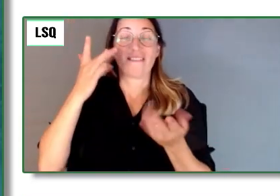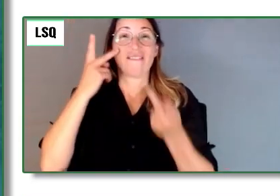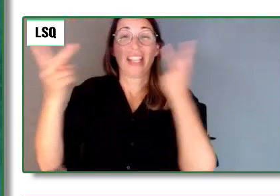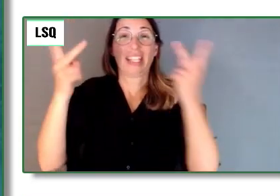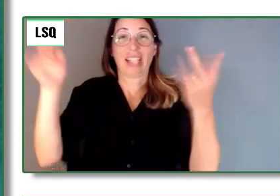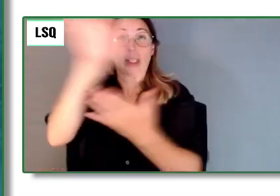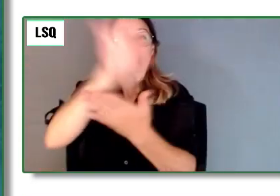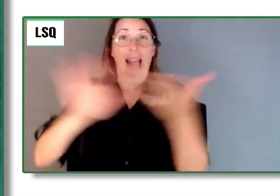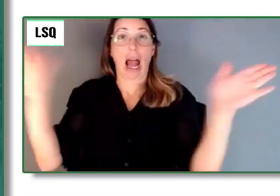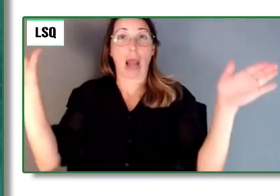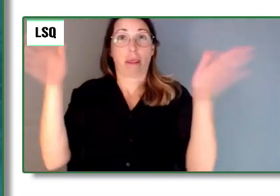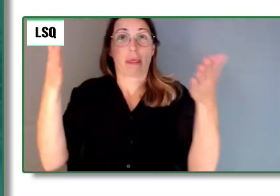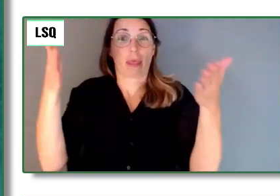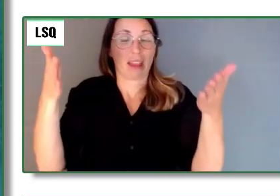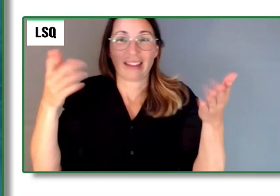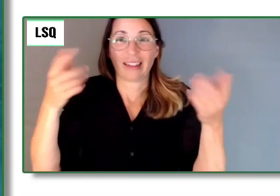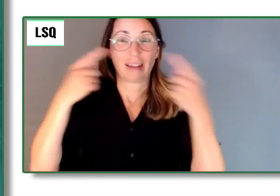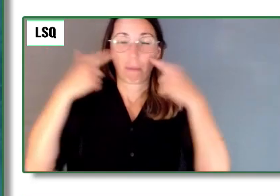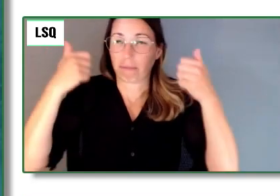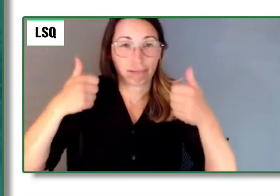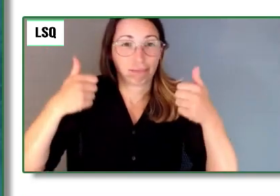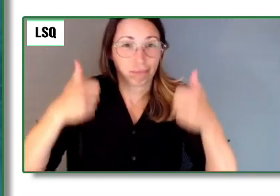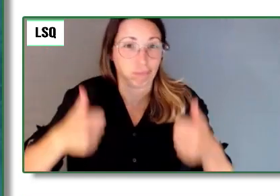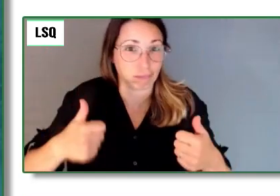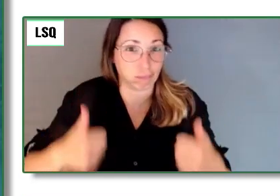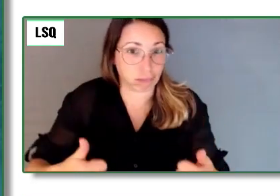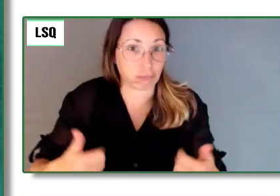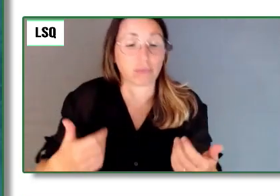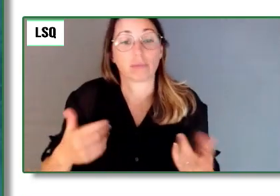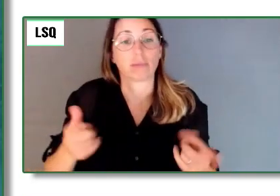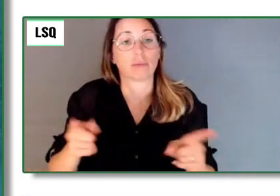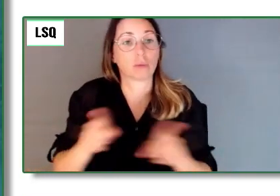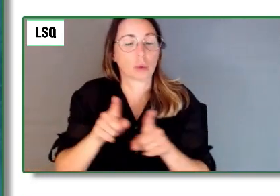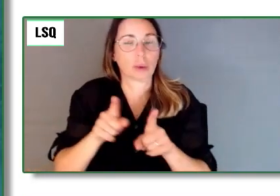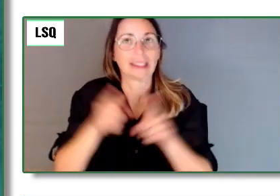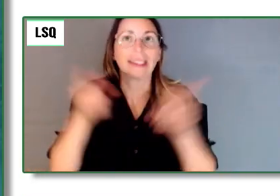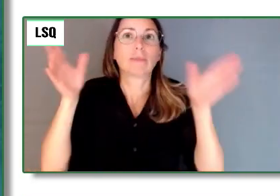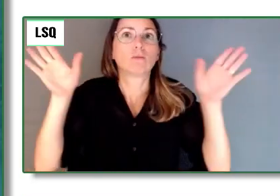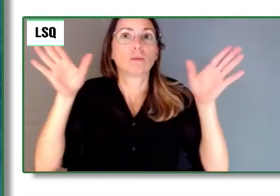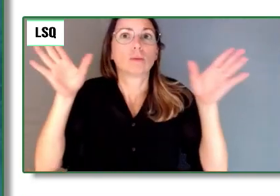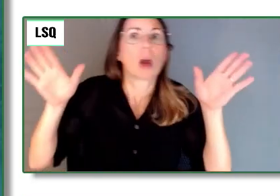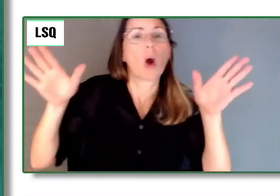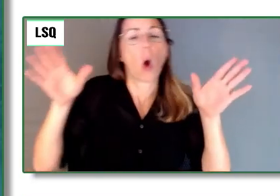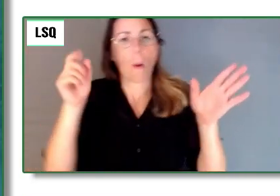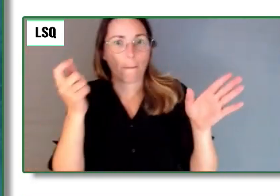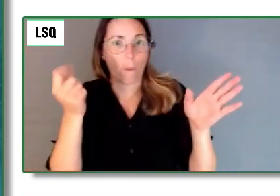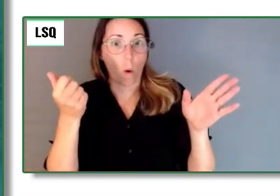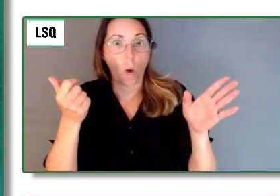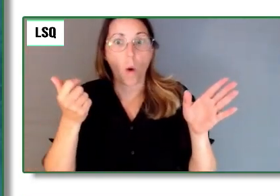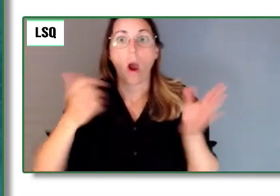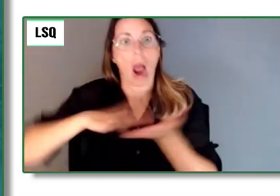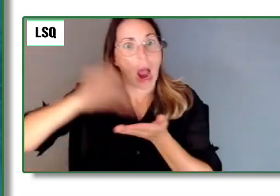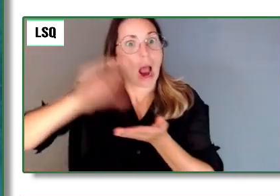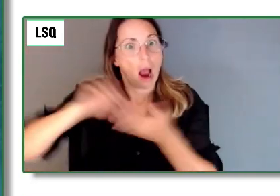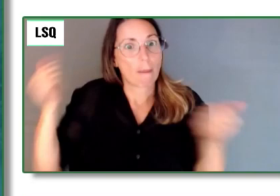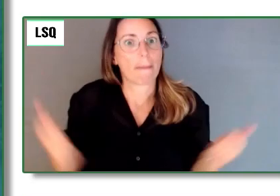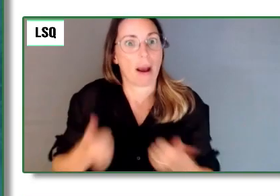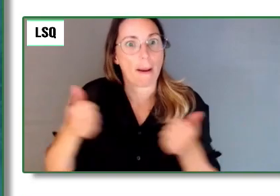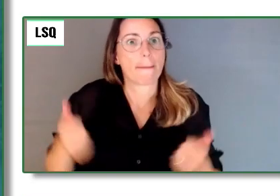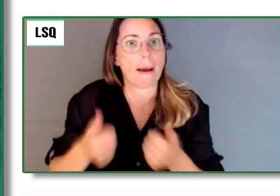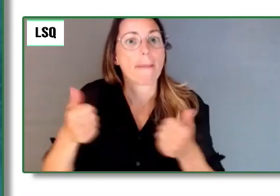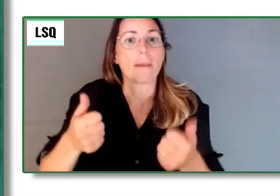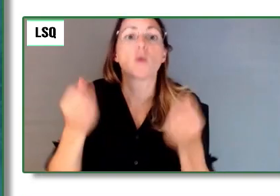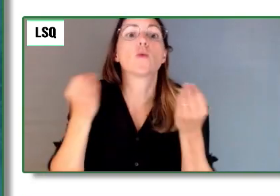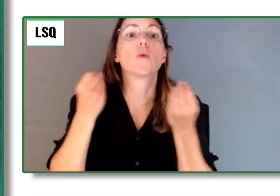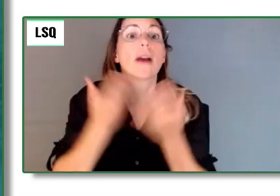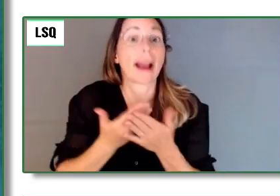appris. J'étais dans une école régulière pour une personne qui est juridiquement aveugle, mais qui n'a pas de vision